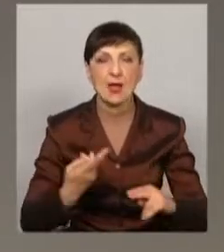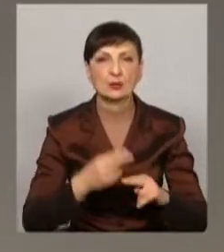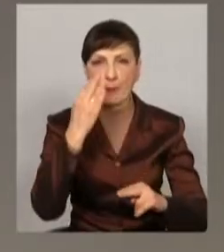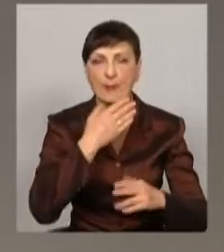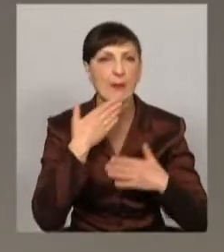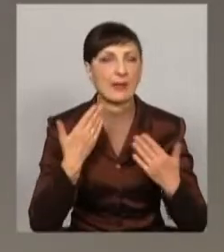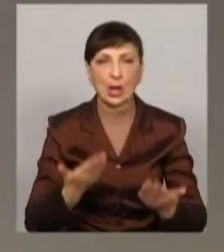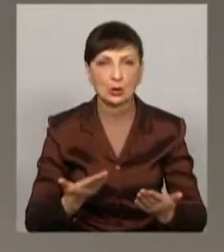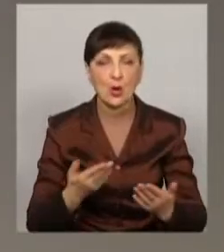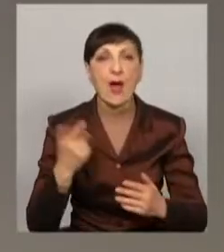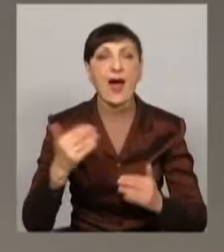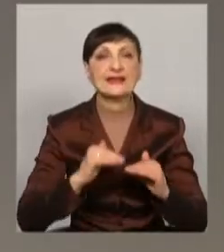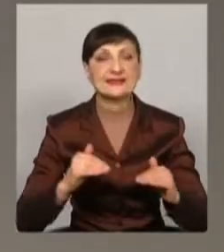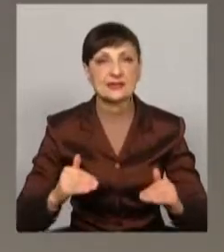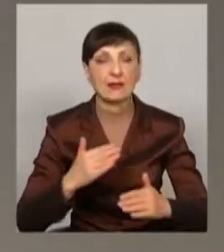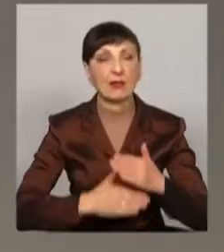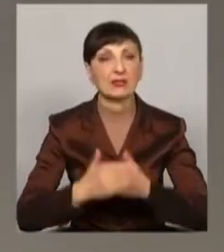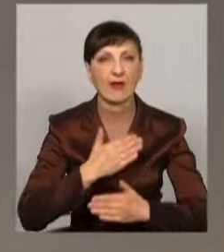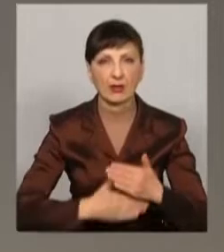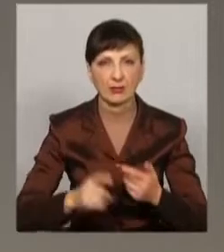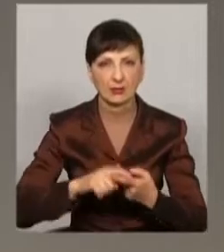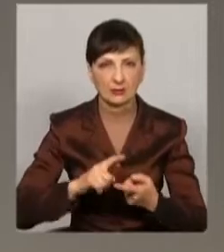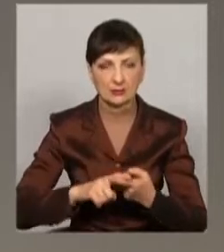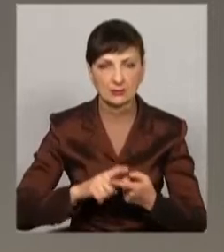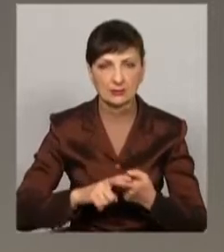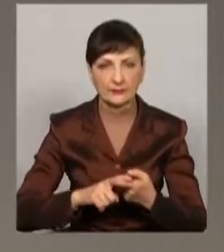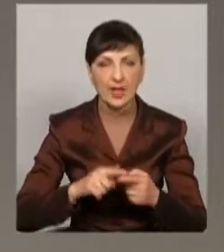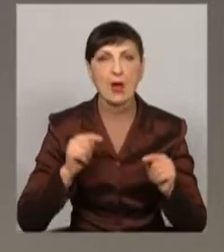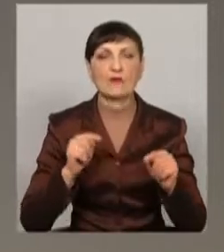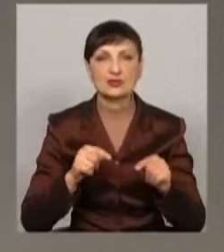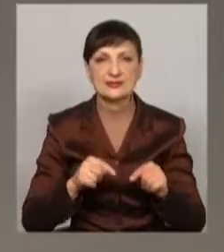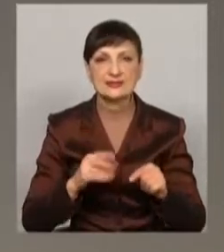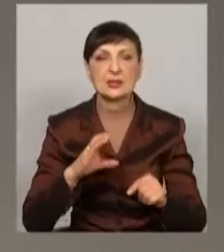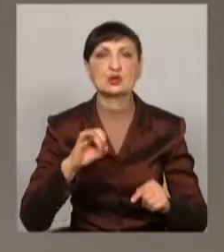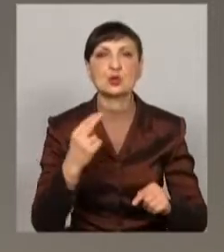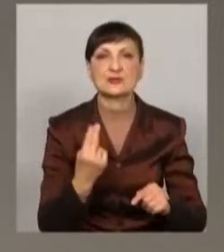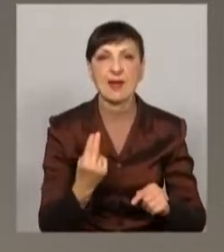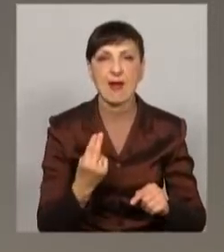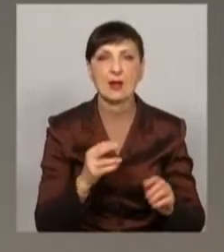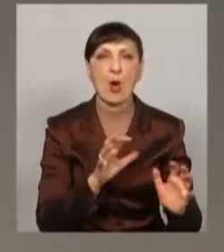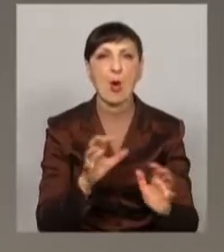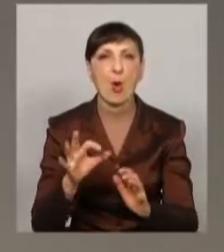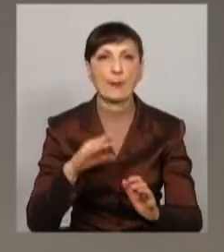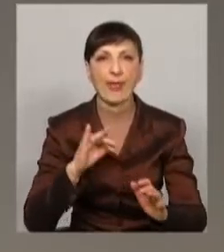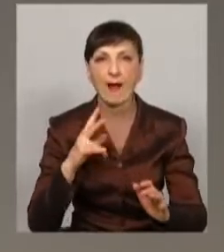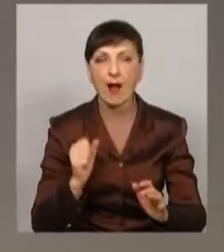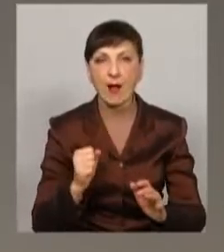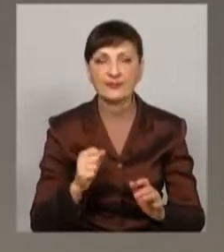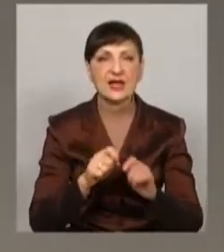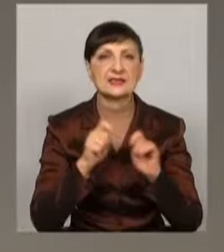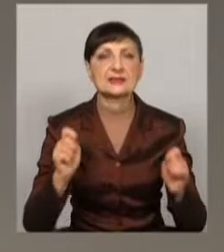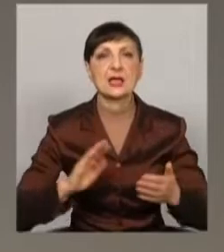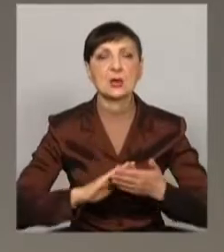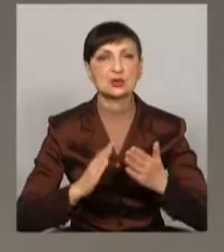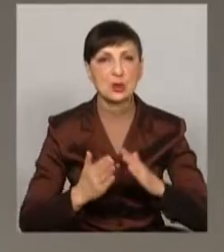родителей, но эти детки с ограниченными возможностями. То есть вот здесь социальная опека, создание условий